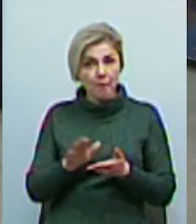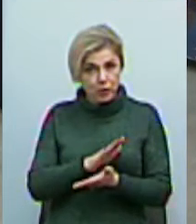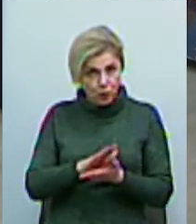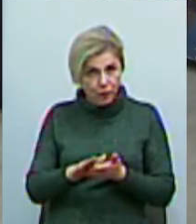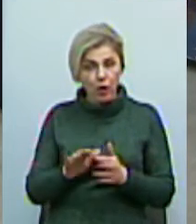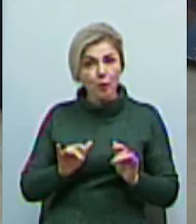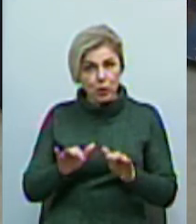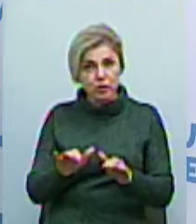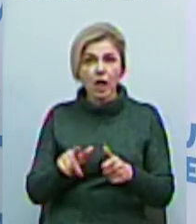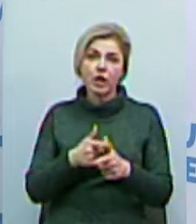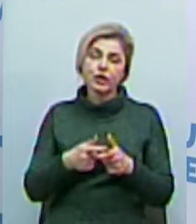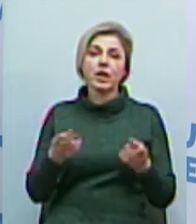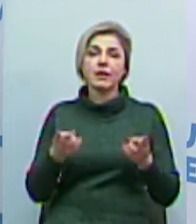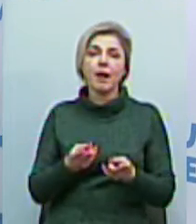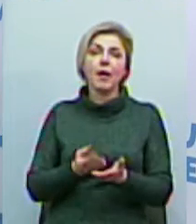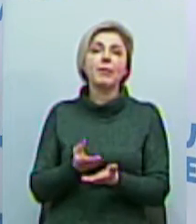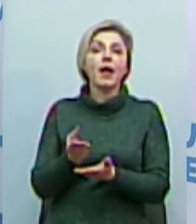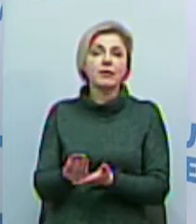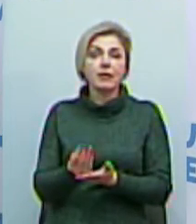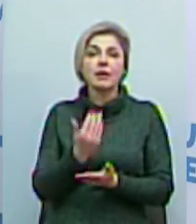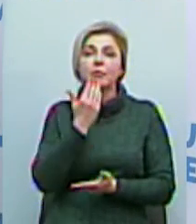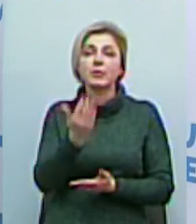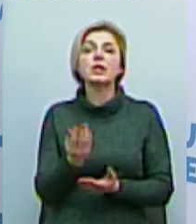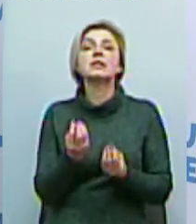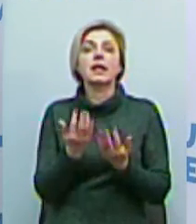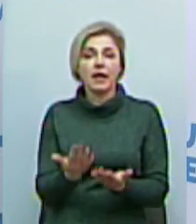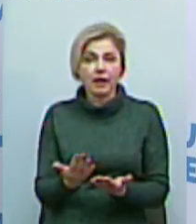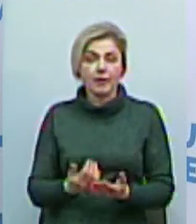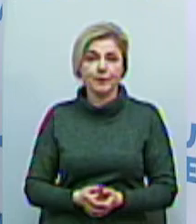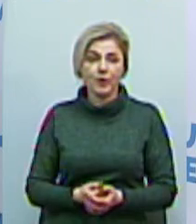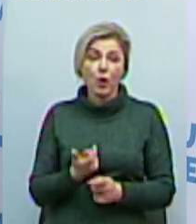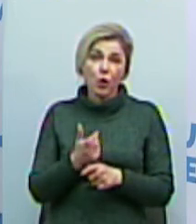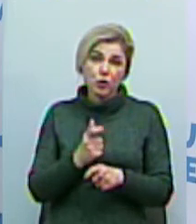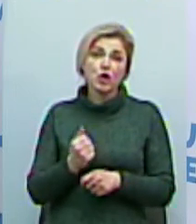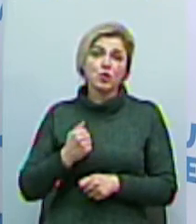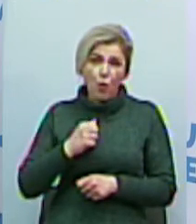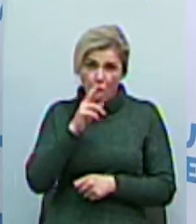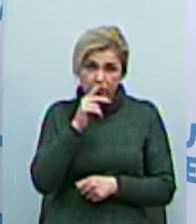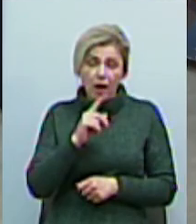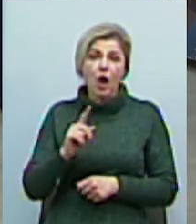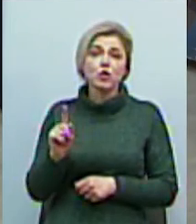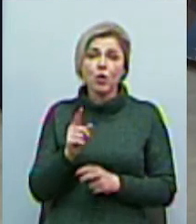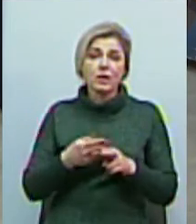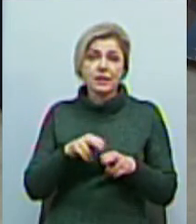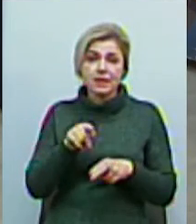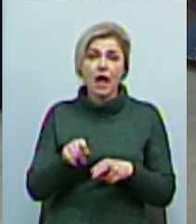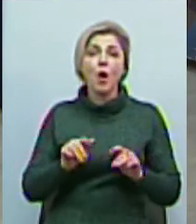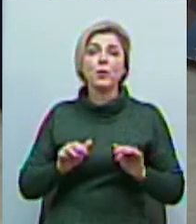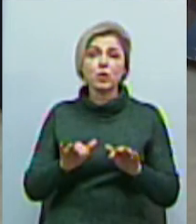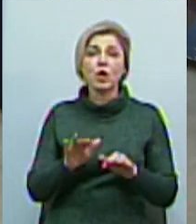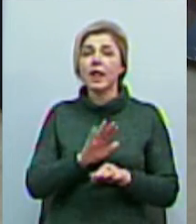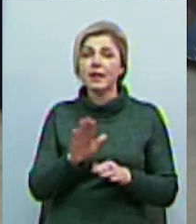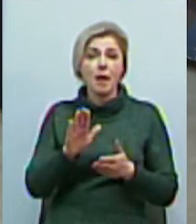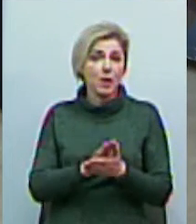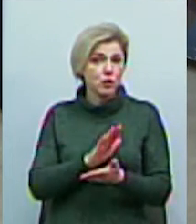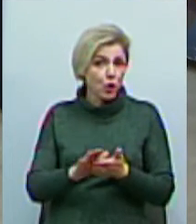неї треба платити, якщо треба платити, скільки? Дуже шкода, звичайно, що ця процедура не безкоштовна,